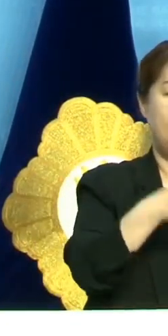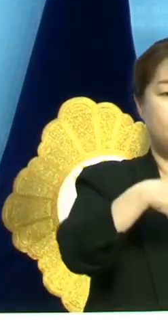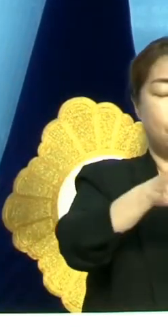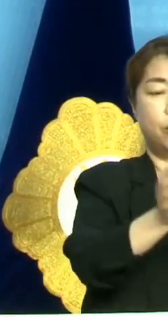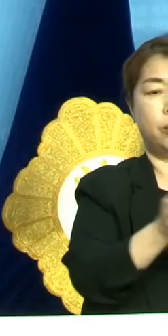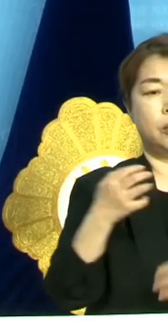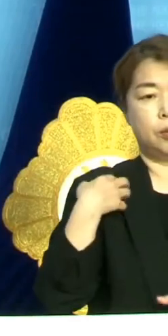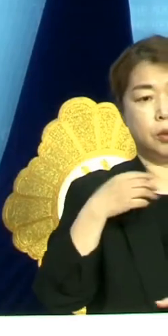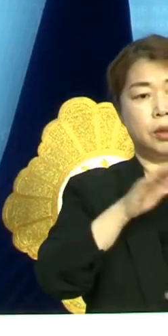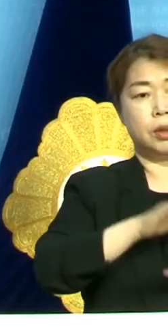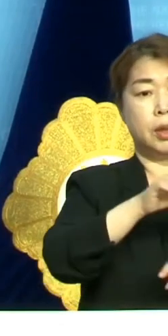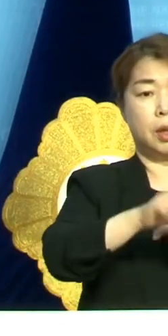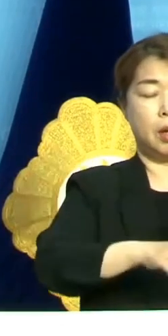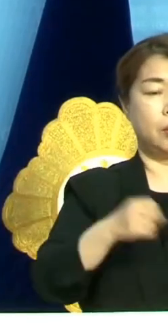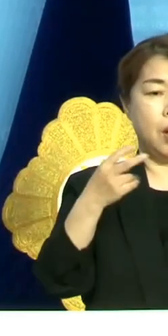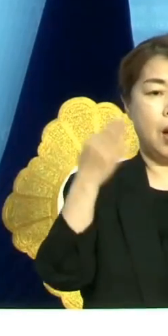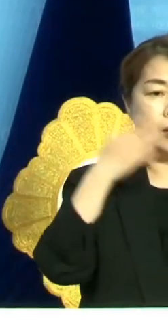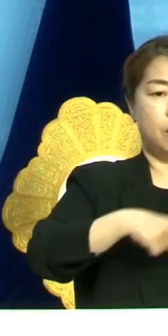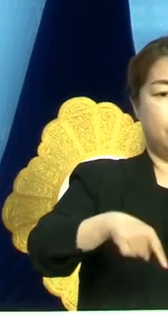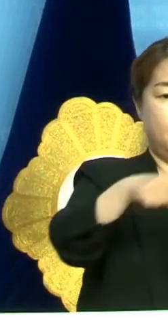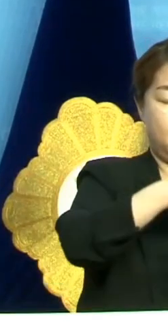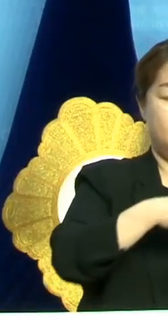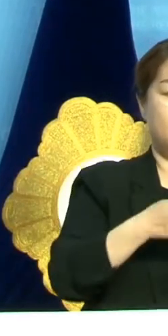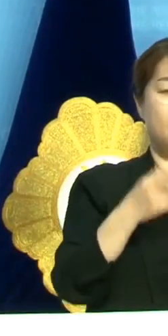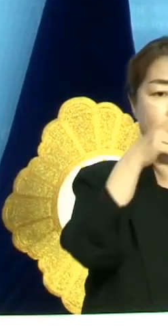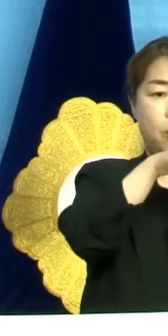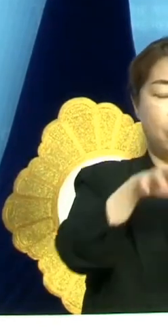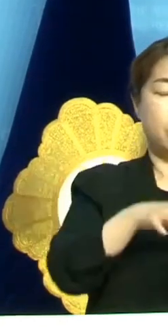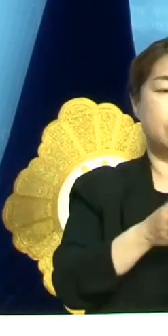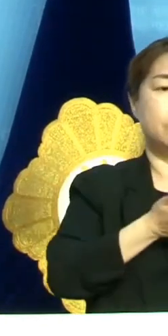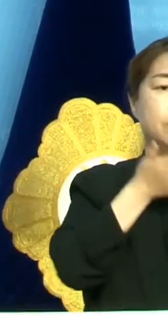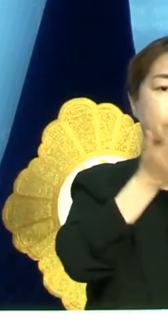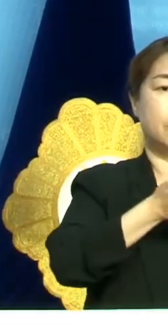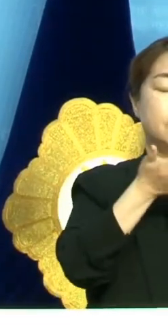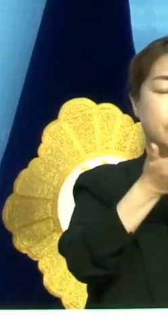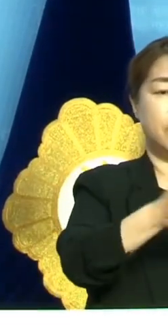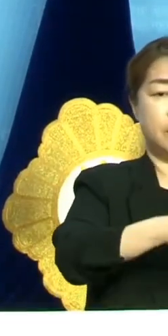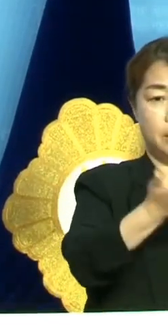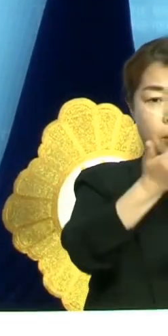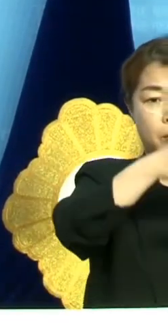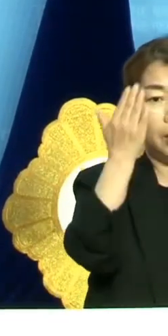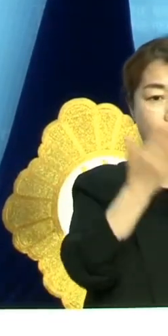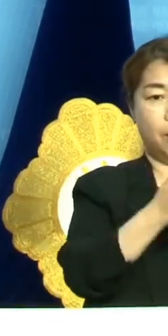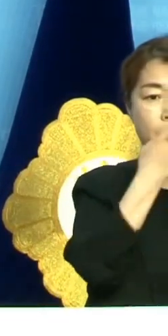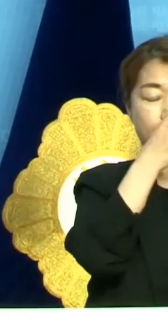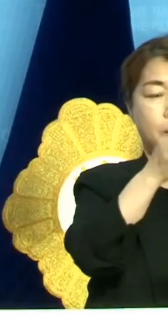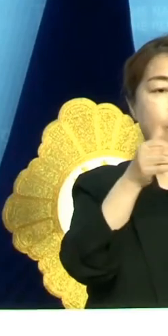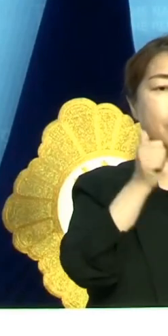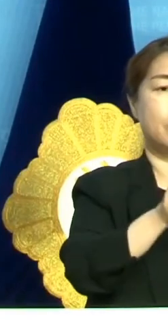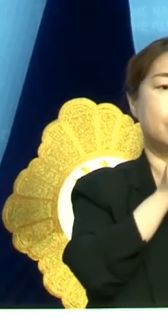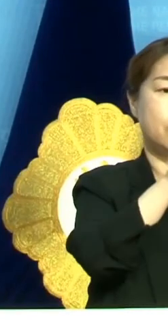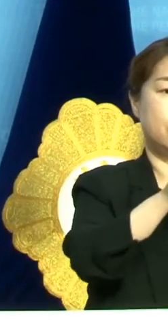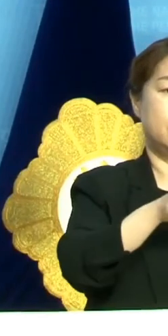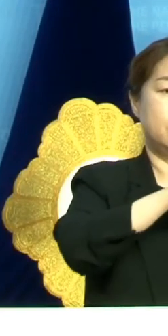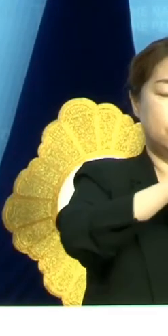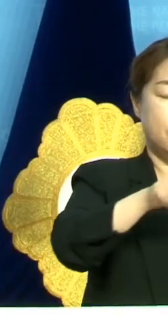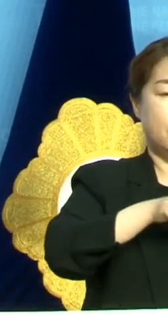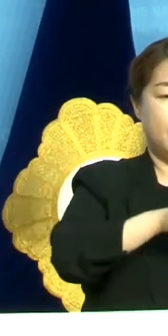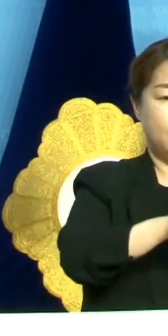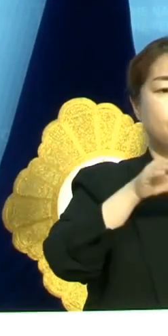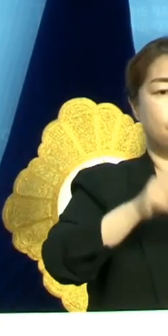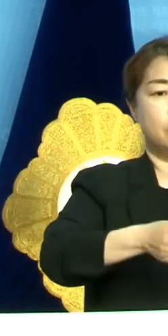학생 우호를 다시한번 강력하게 요구합니다 이상으로 오늘 등록금 반한 소소 치아 강요 중단 요구